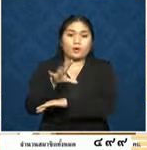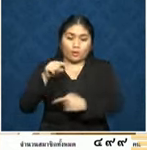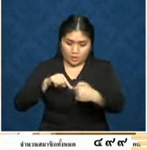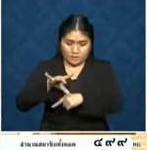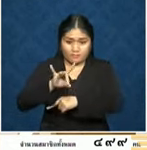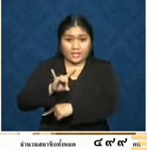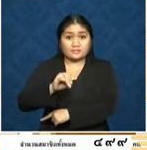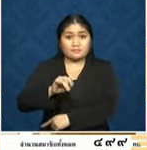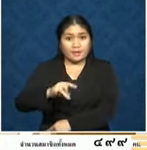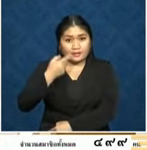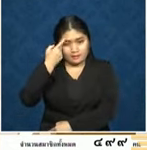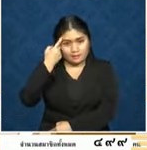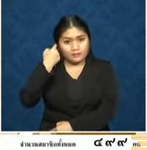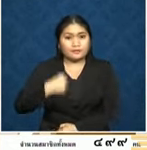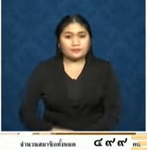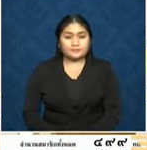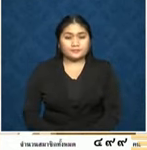ครับ